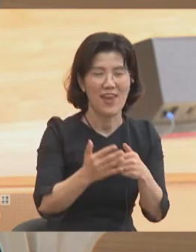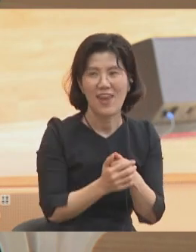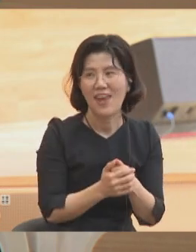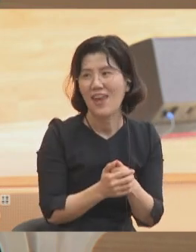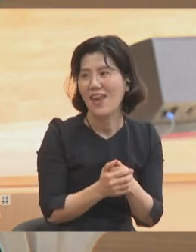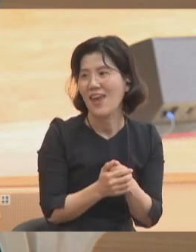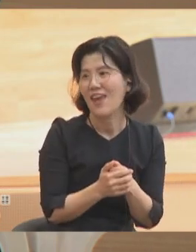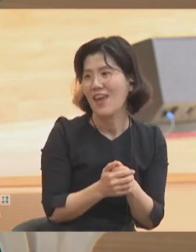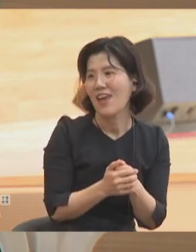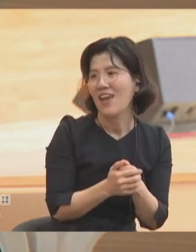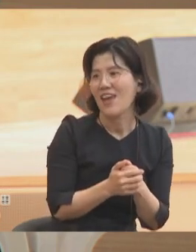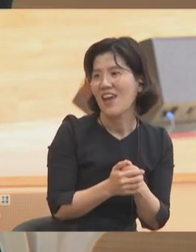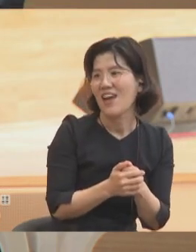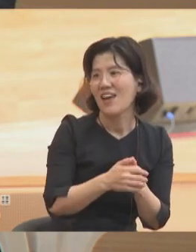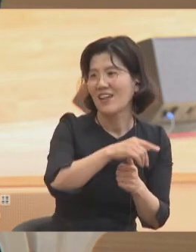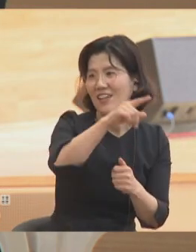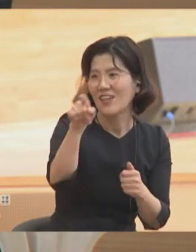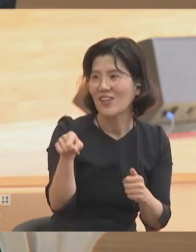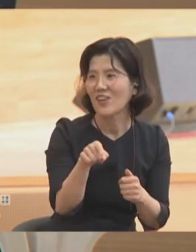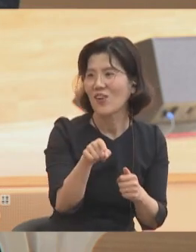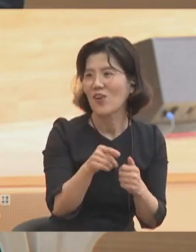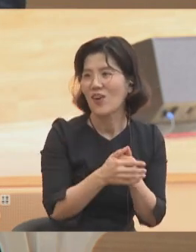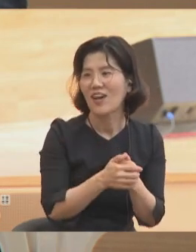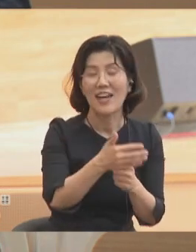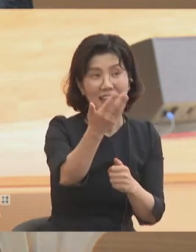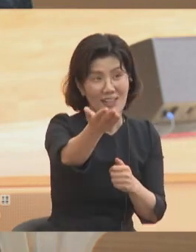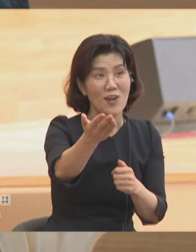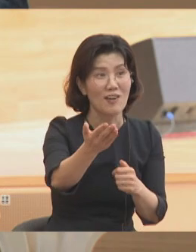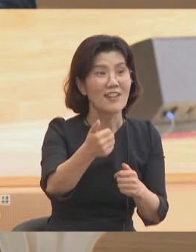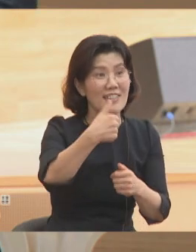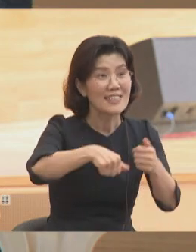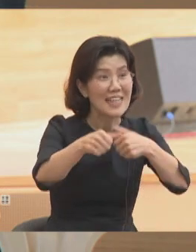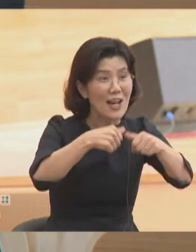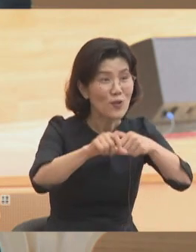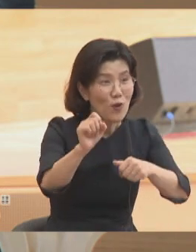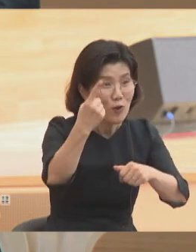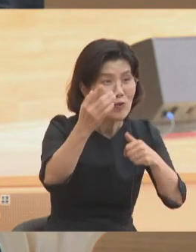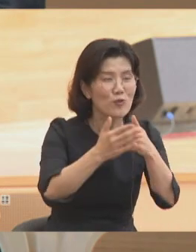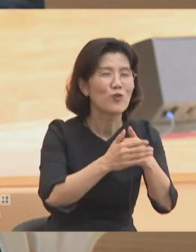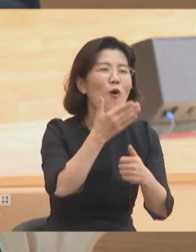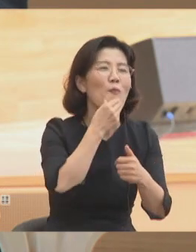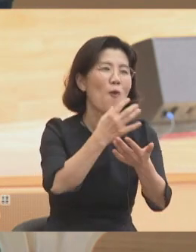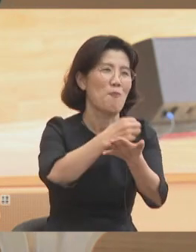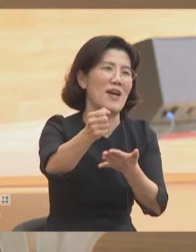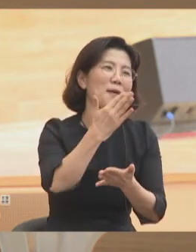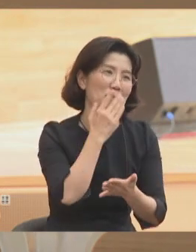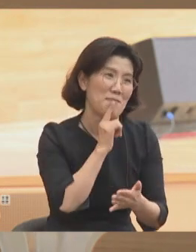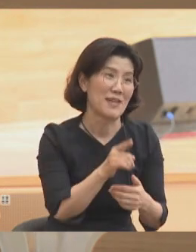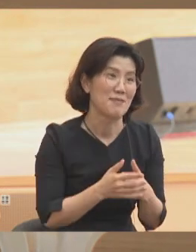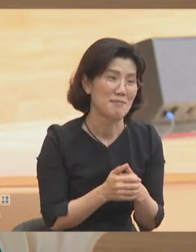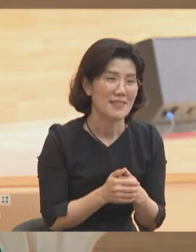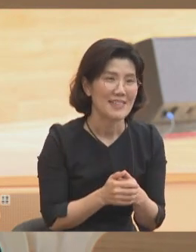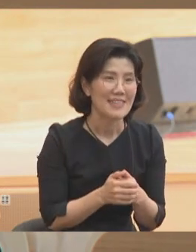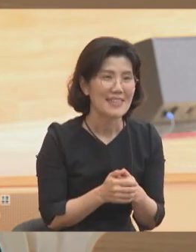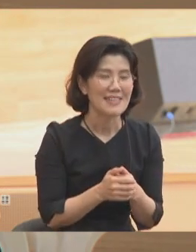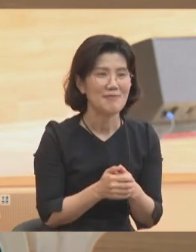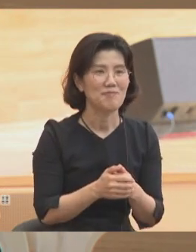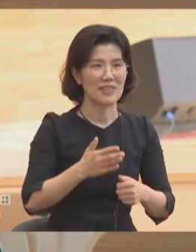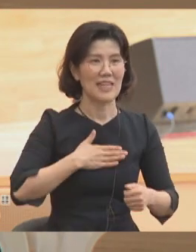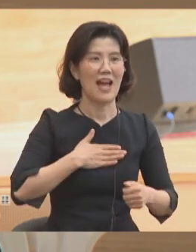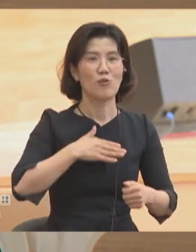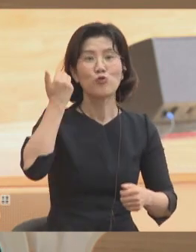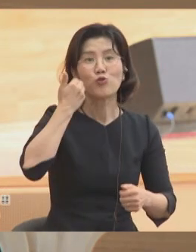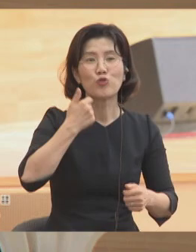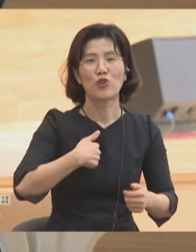자손으로 말미암아 복을 받으리라 아멘 여기서 하나님은 자기 자신을 뭐라 소개하시면 여호와라고